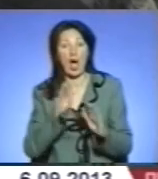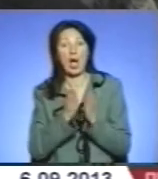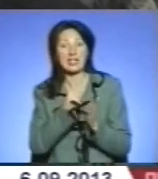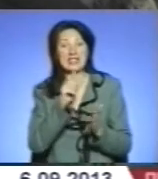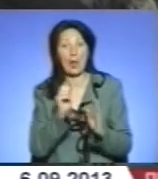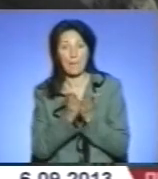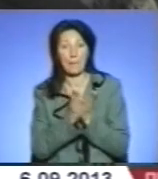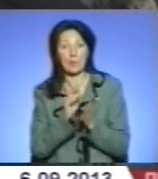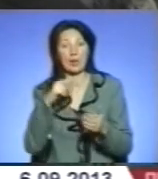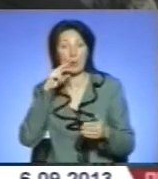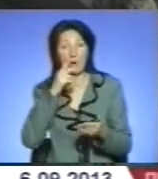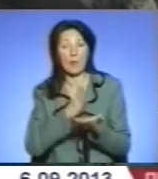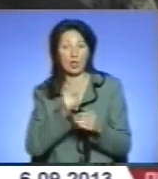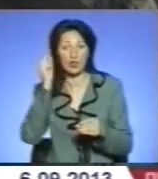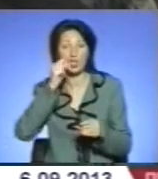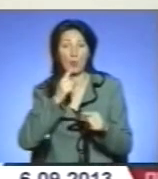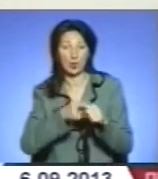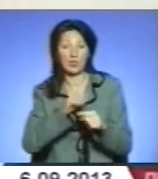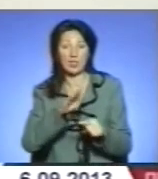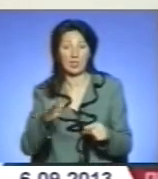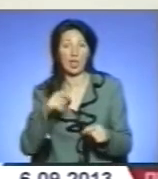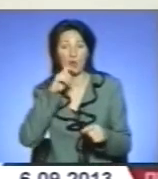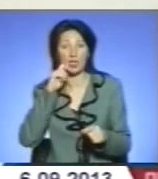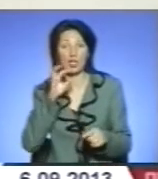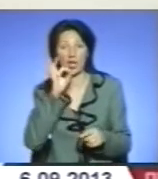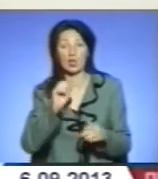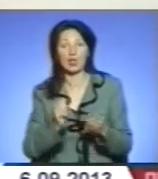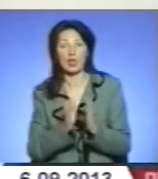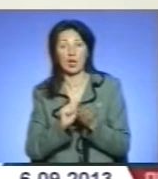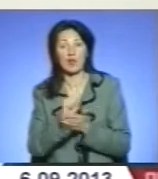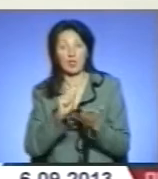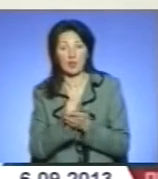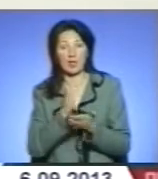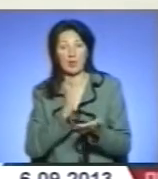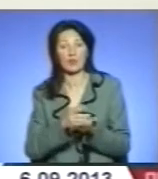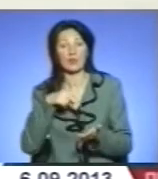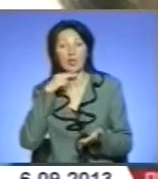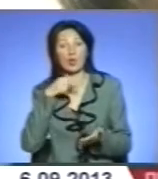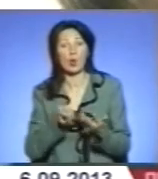мають вчитися половина дітей України, кажуть видавці. Вони мають зауваження до кількості